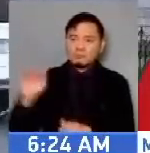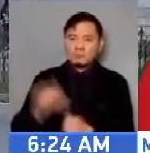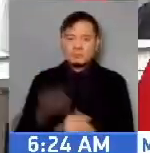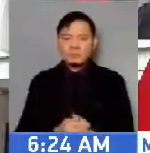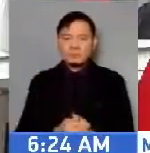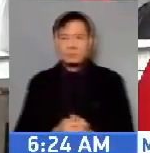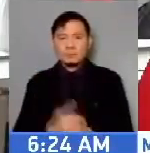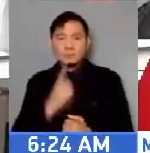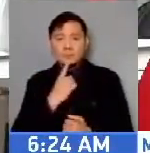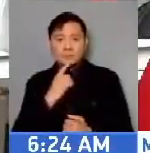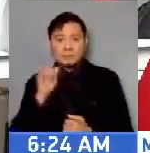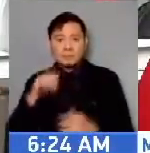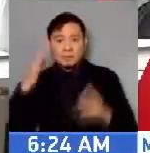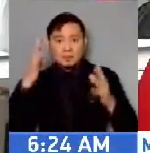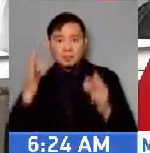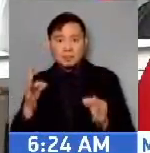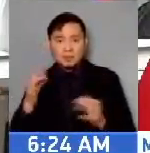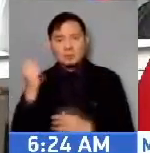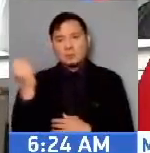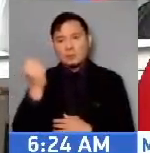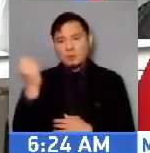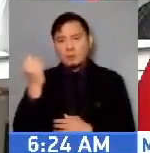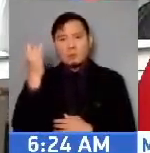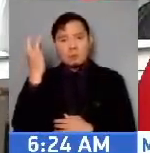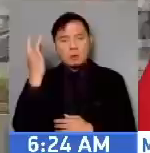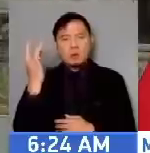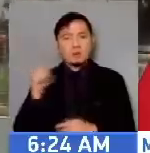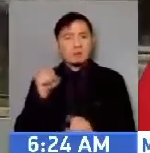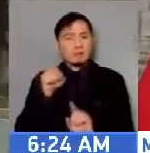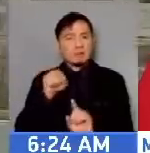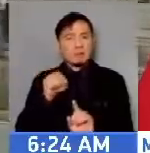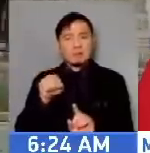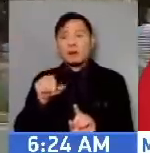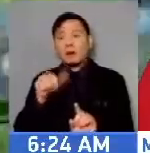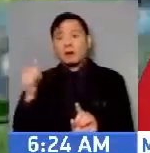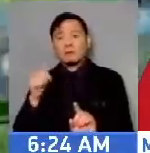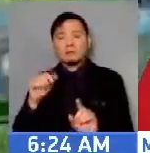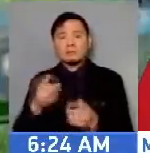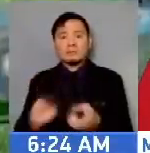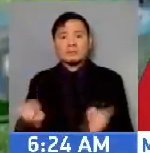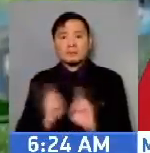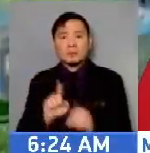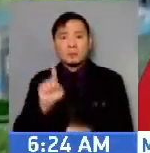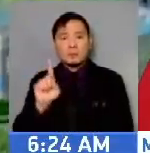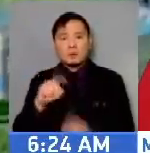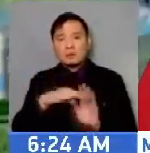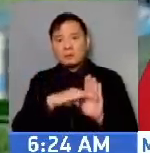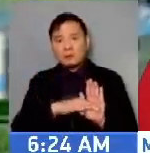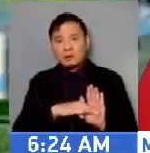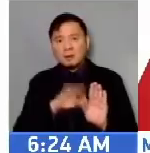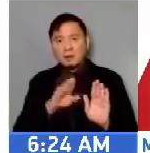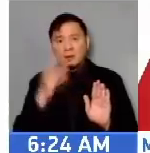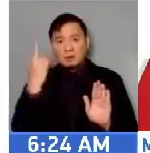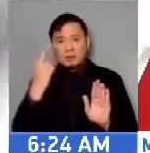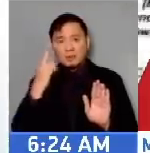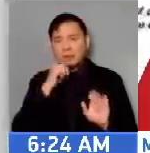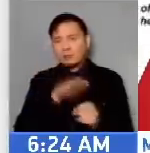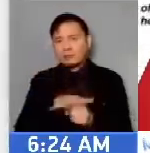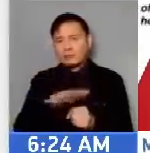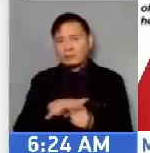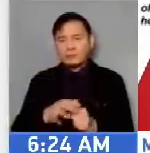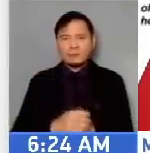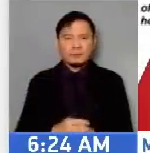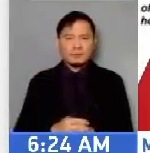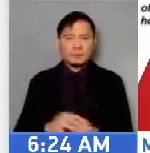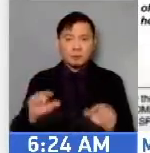hindi raw sapat ang mga dahilang inilatag ng First Division ng ibasura ang kanilang petisyon. Binigyang diin ng grupo na hindi paghahain